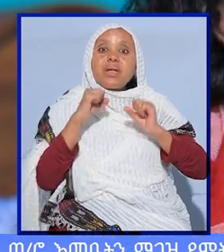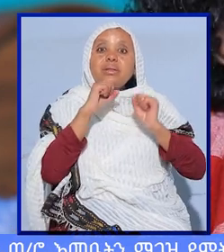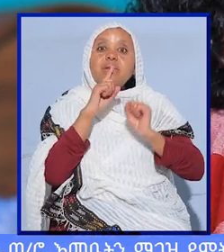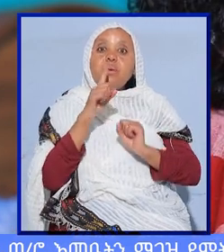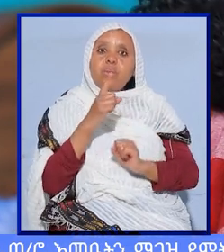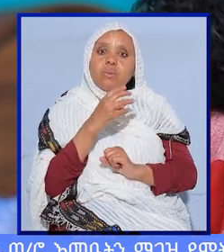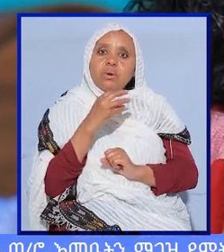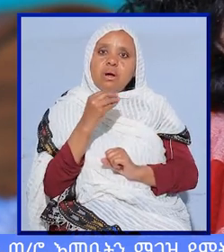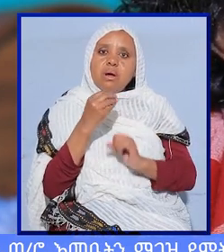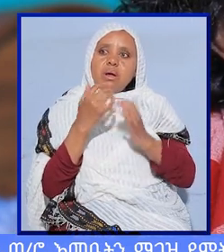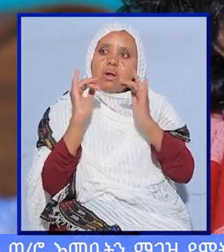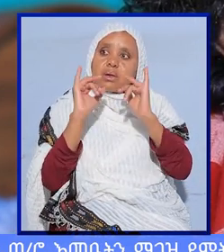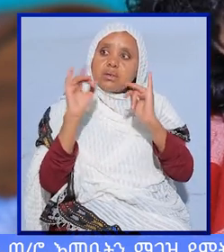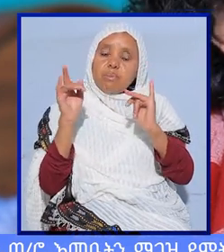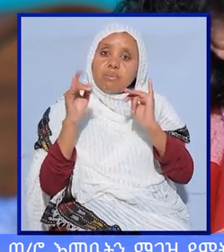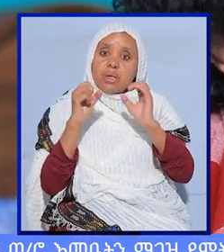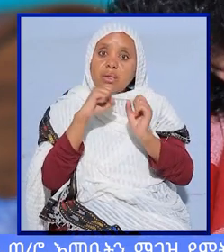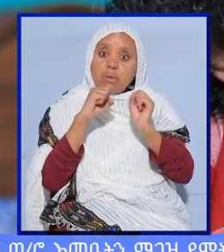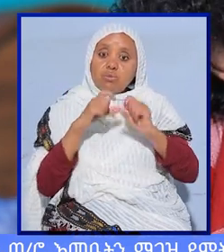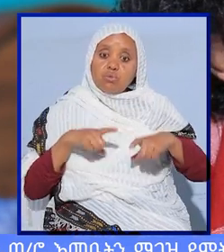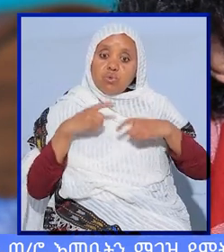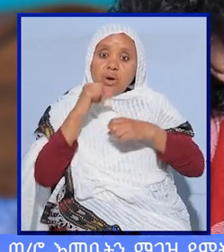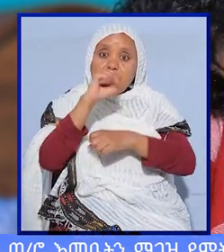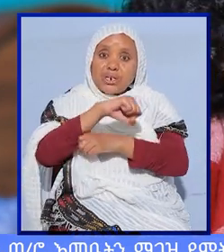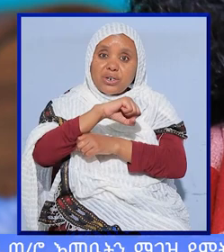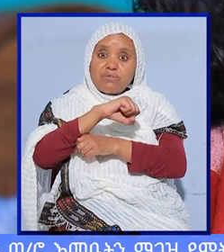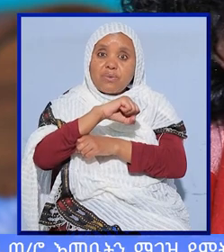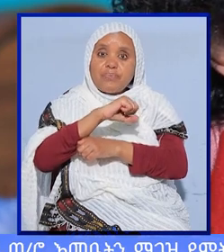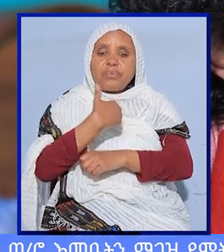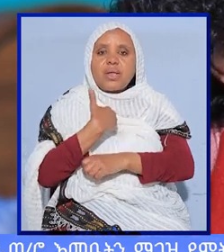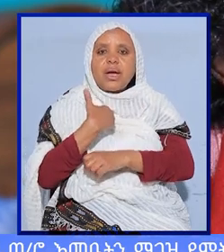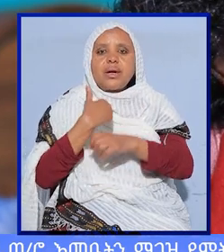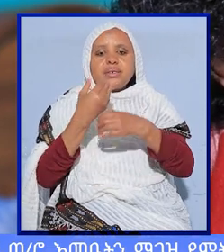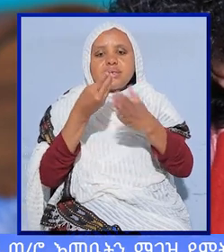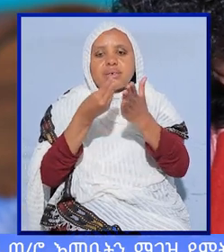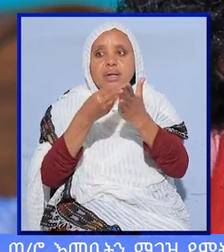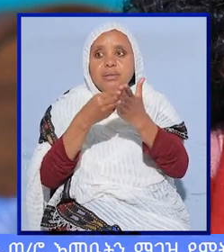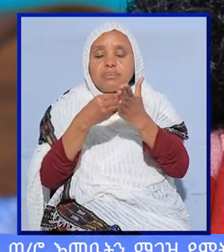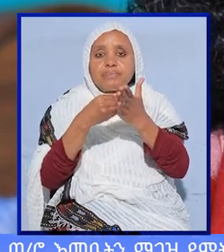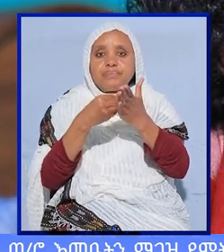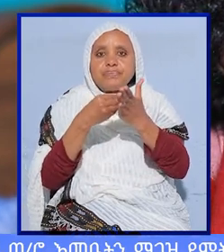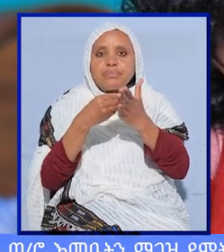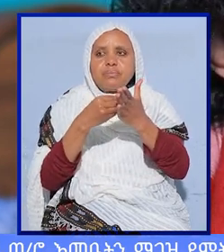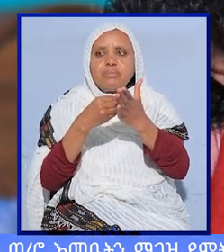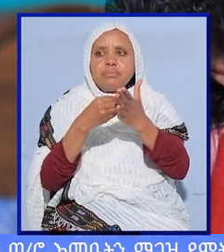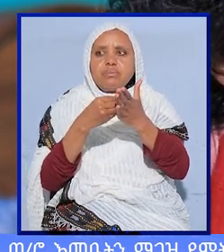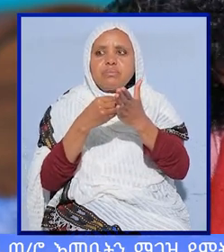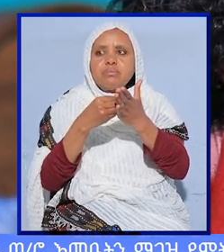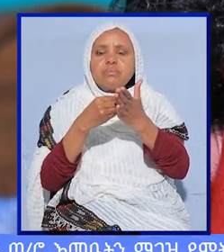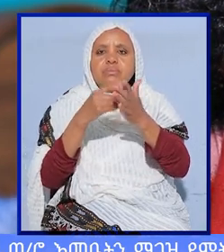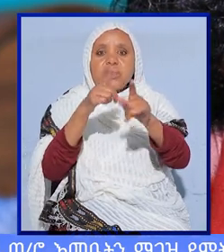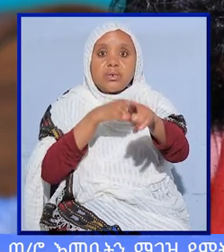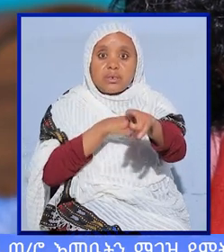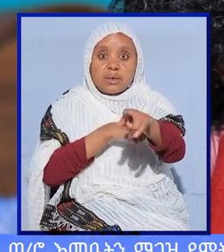እና እንደዛ እየታገልኩኝ ኑሮን ለማሸነፍ ካለች ሳንቲም ዲስታንስ